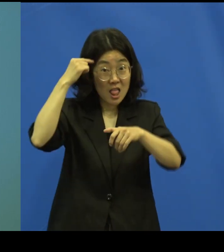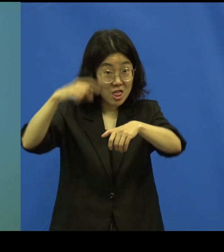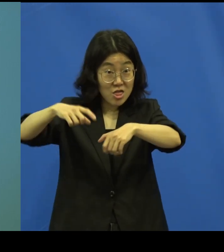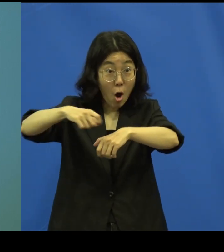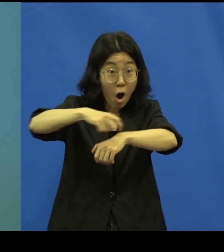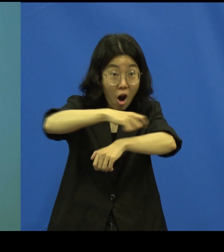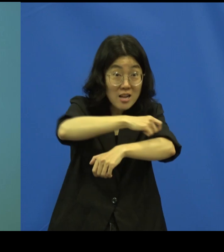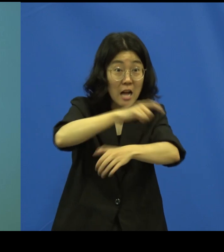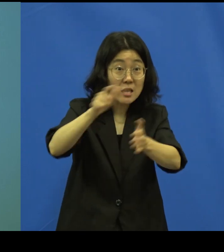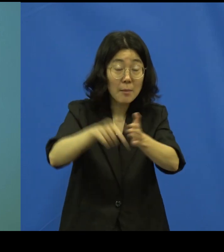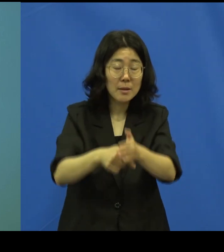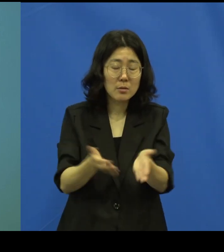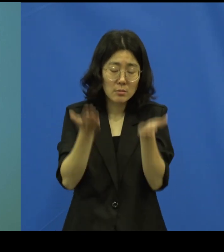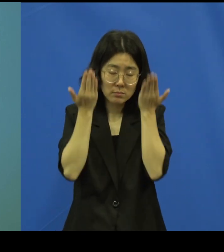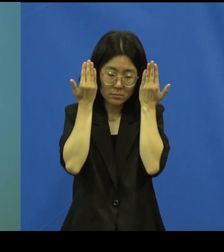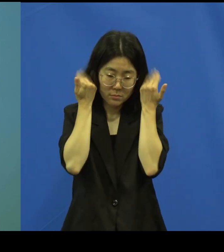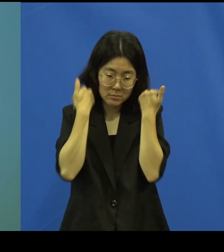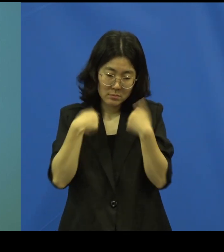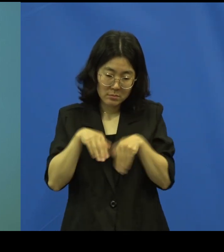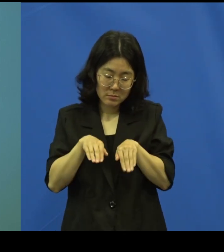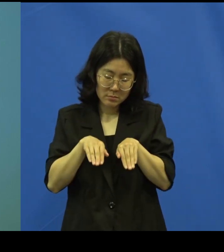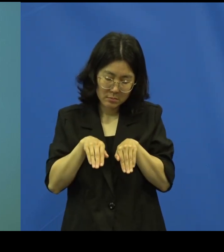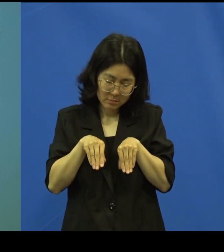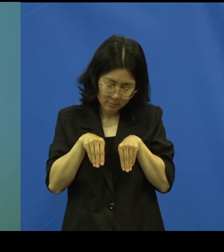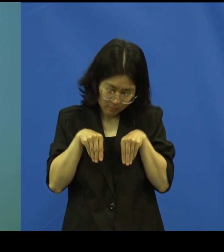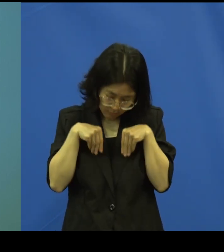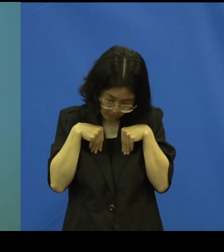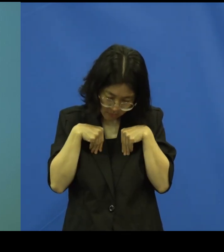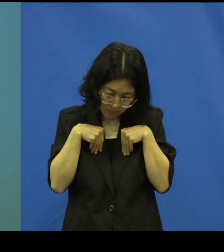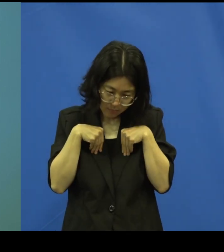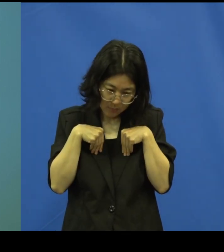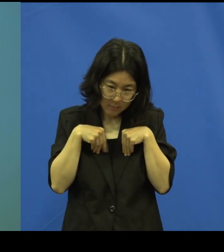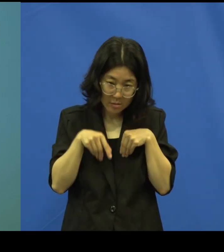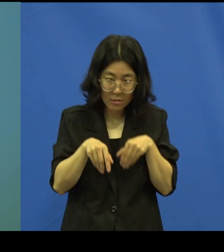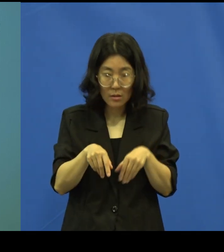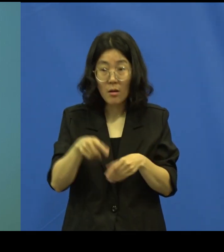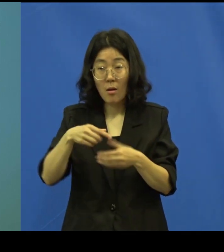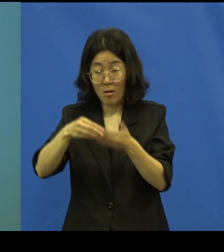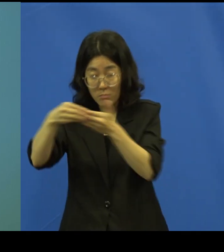앞에서도 그냥, 그리고 도살장을 끌려가는데 그냥 끌려가는 양.